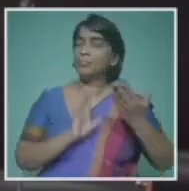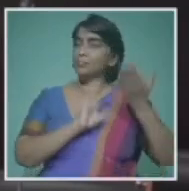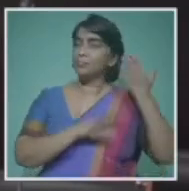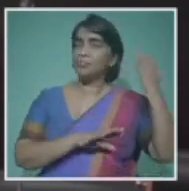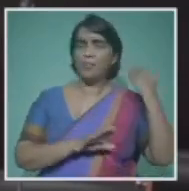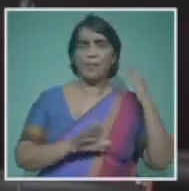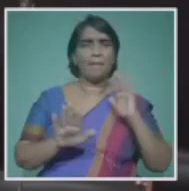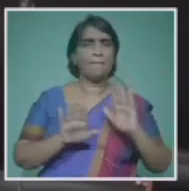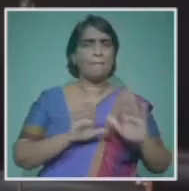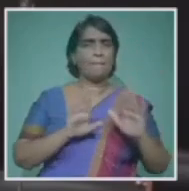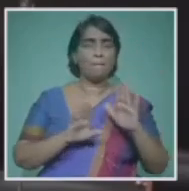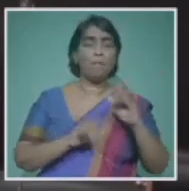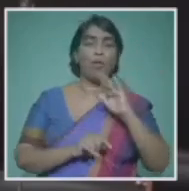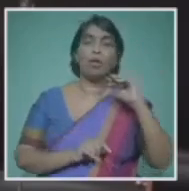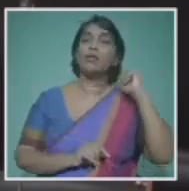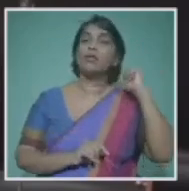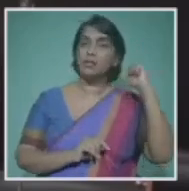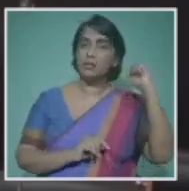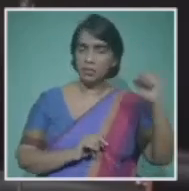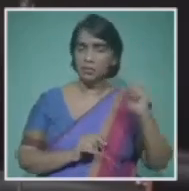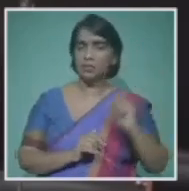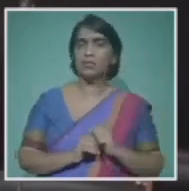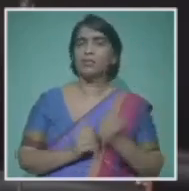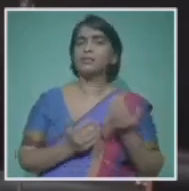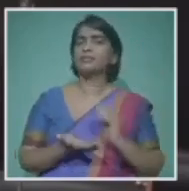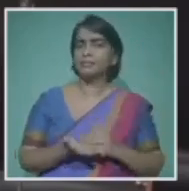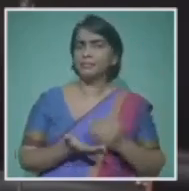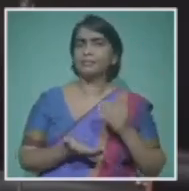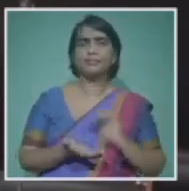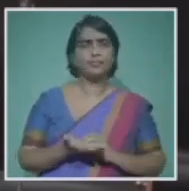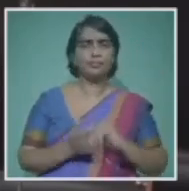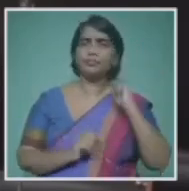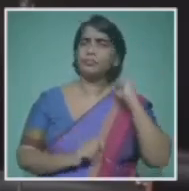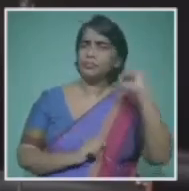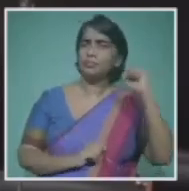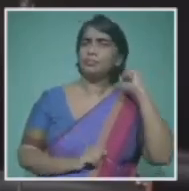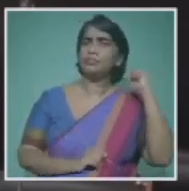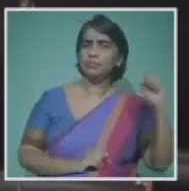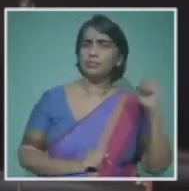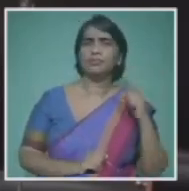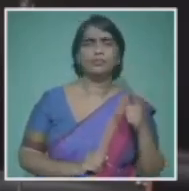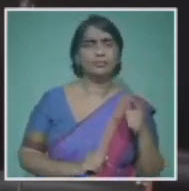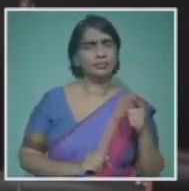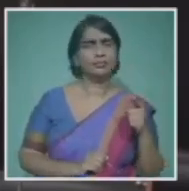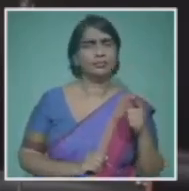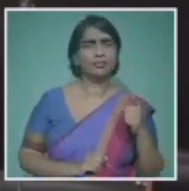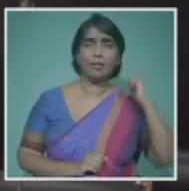අතීතයේදී පාලනය කරේ රජතුමා. විටින් විට රජවරු අතර තමයි මේ